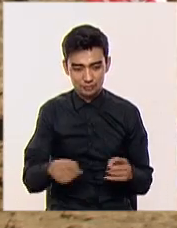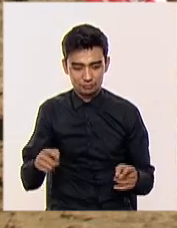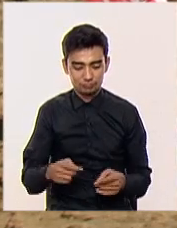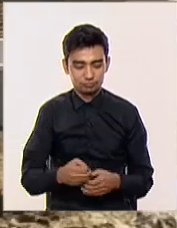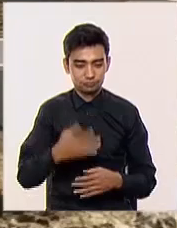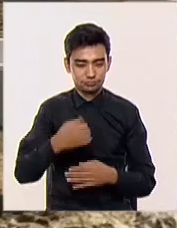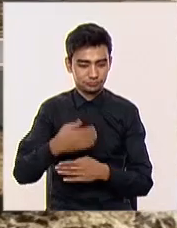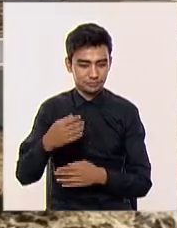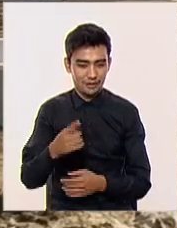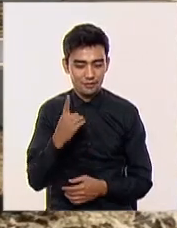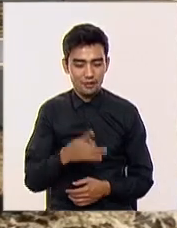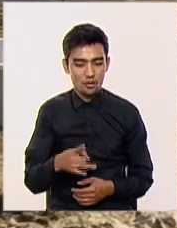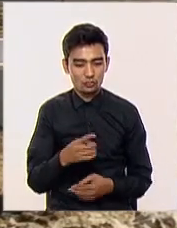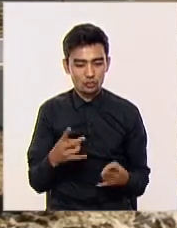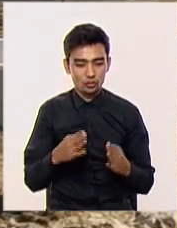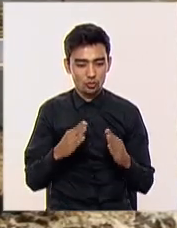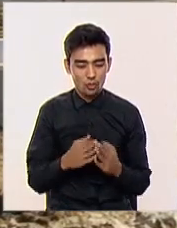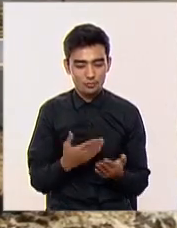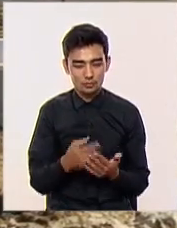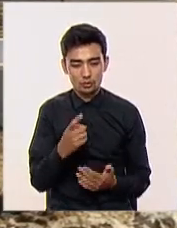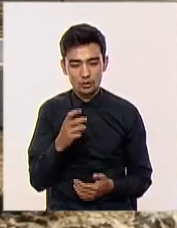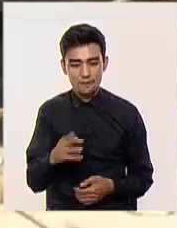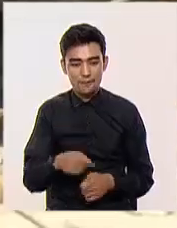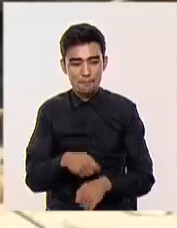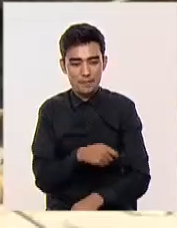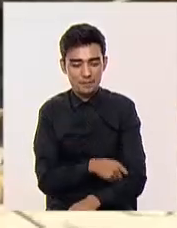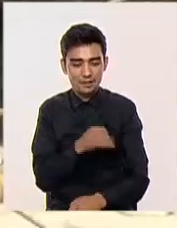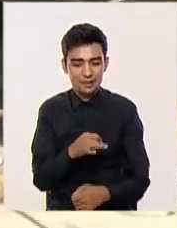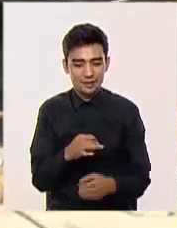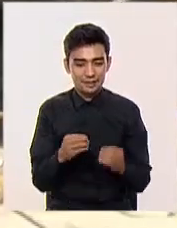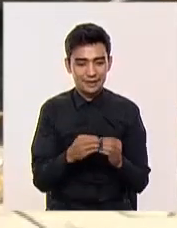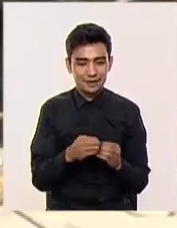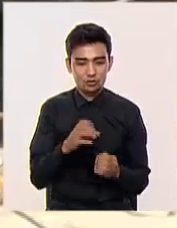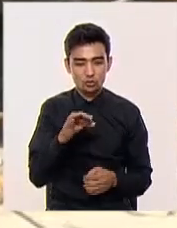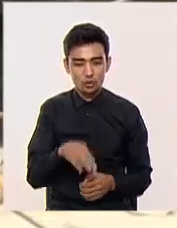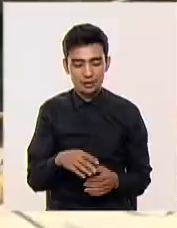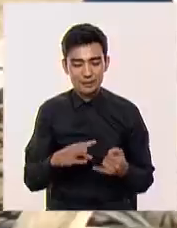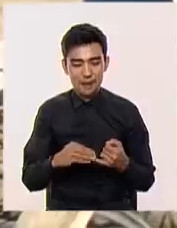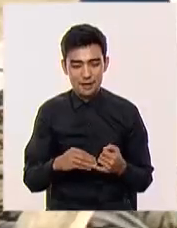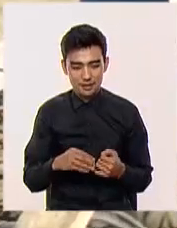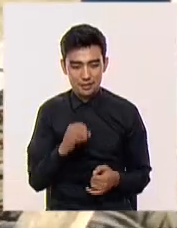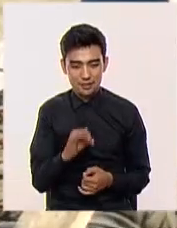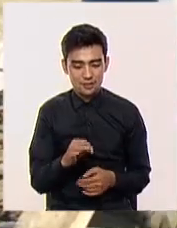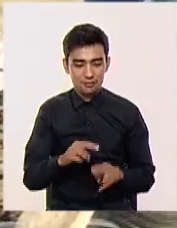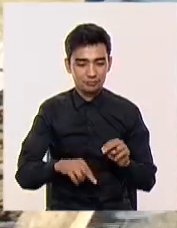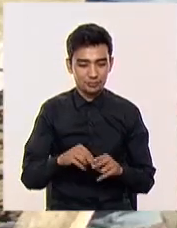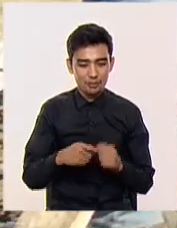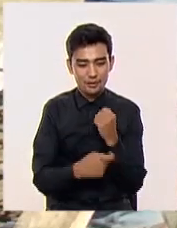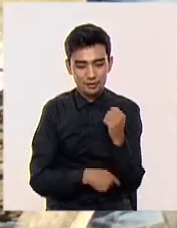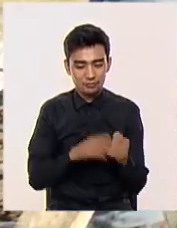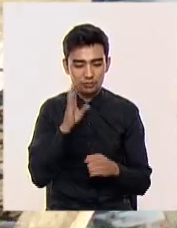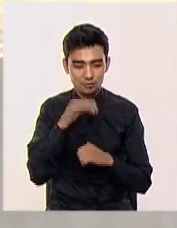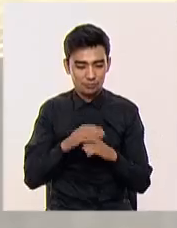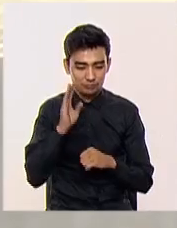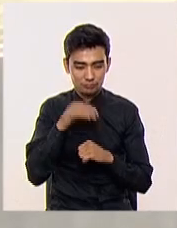вырасти целый микрорайон. Дома площадью 100 квадратных метров разместят на 10 сотках земли. Стройматериалы поступают сюда